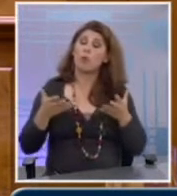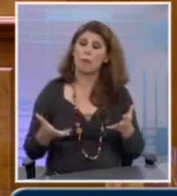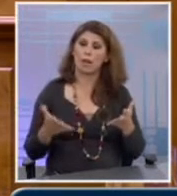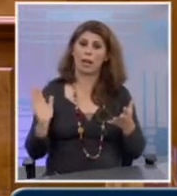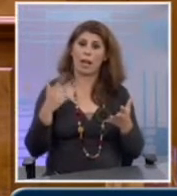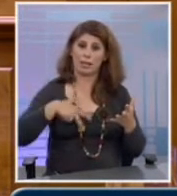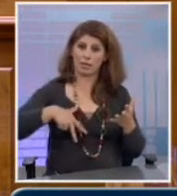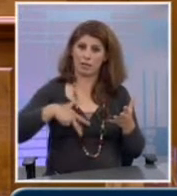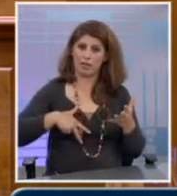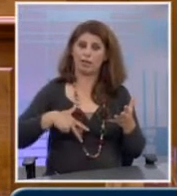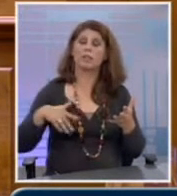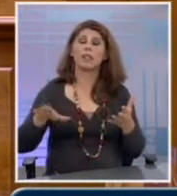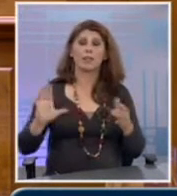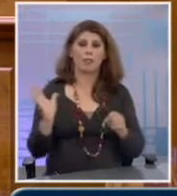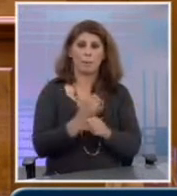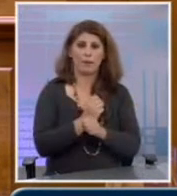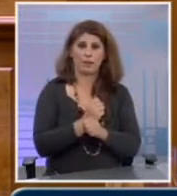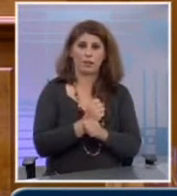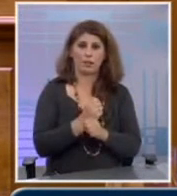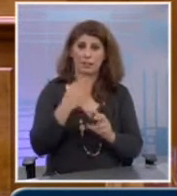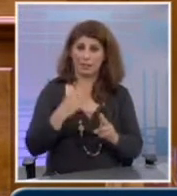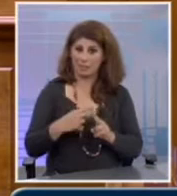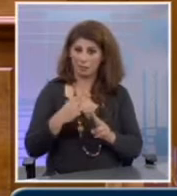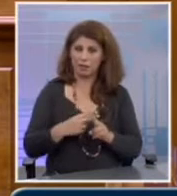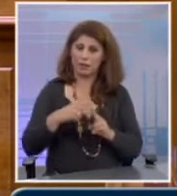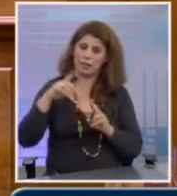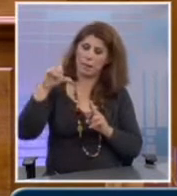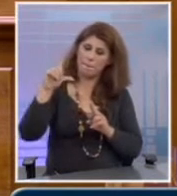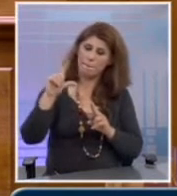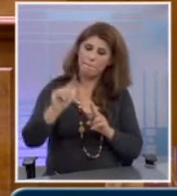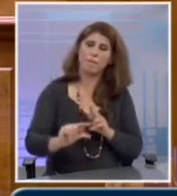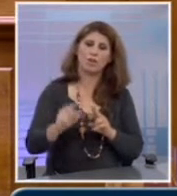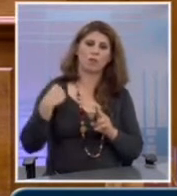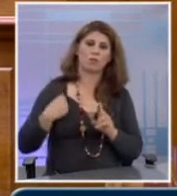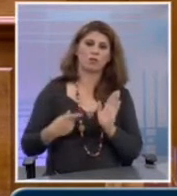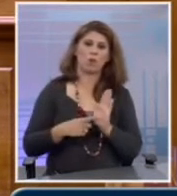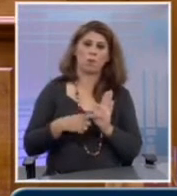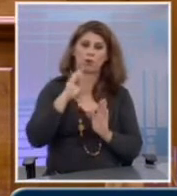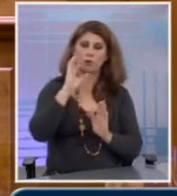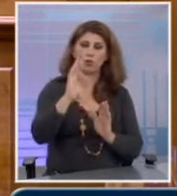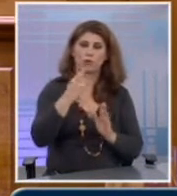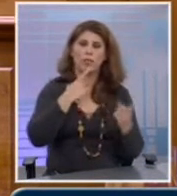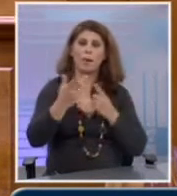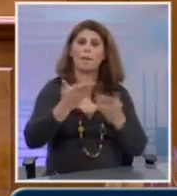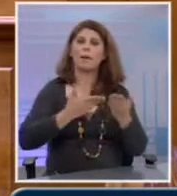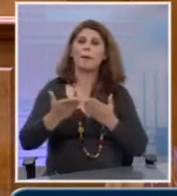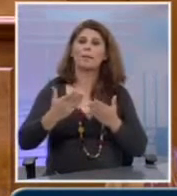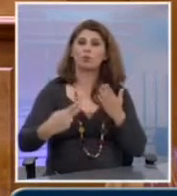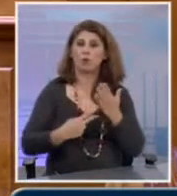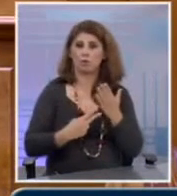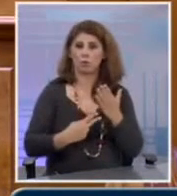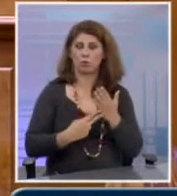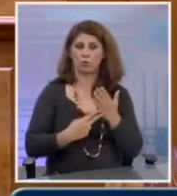αν η κυβέρνηση δεν είχε επιτύχει τη σημαντική μείωση των δημοσιονομικών στόχων στη διαπραγμάτευση του Αυγούστου.